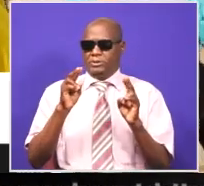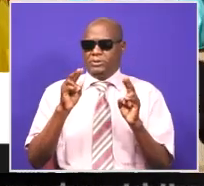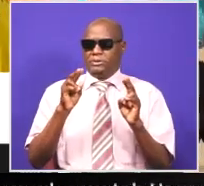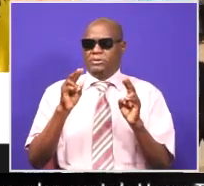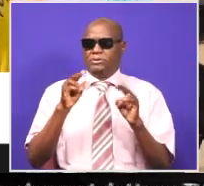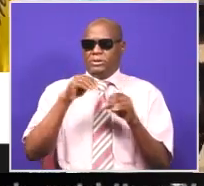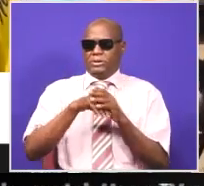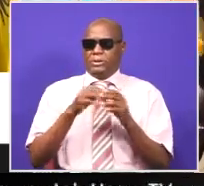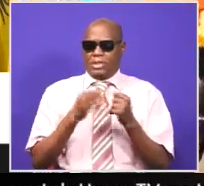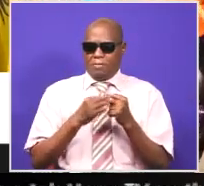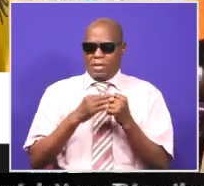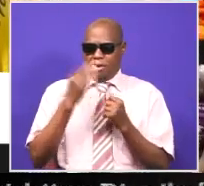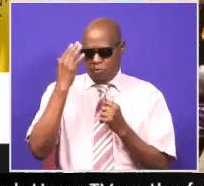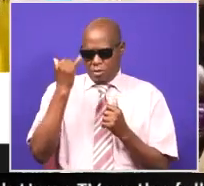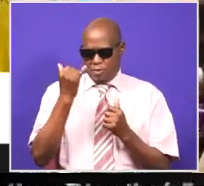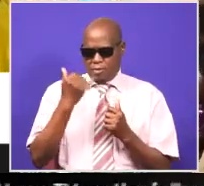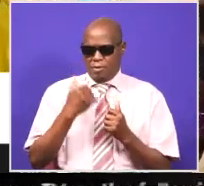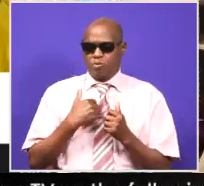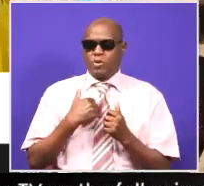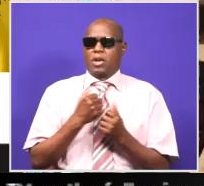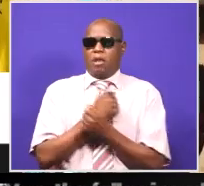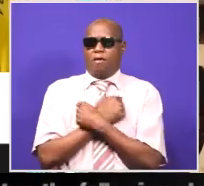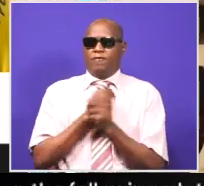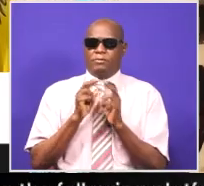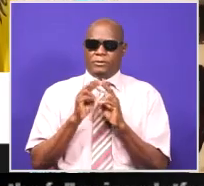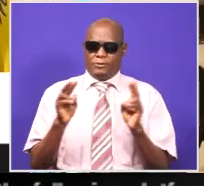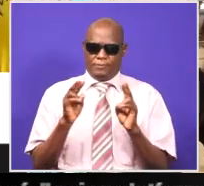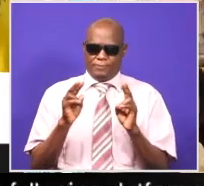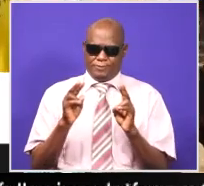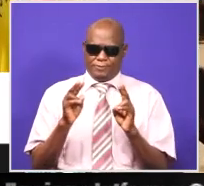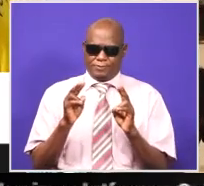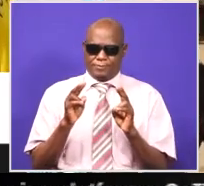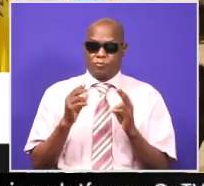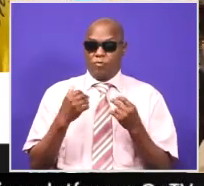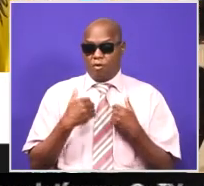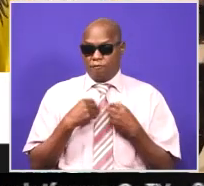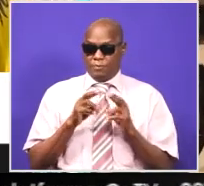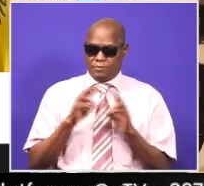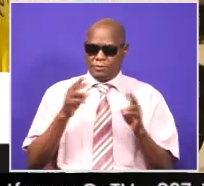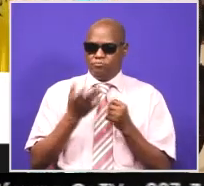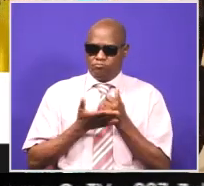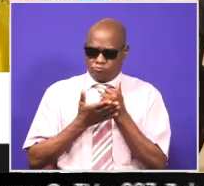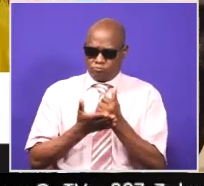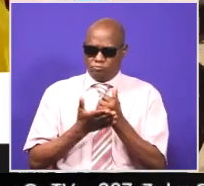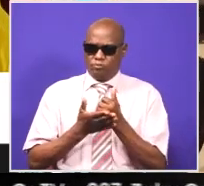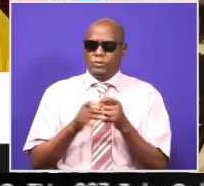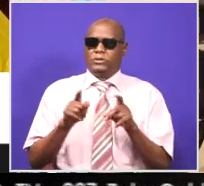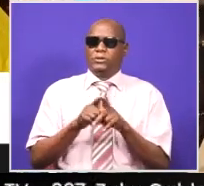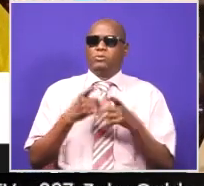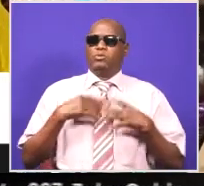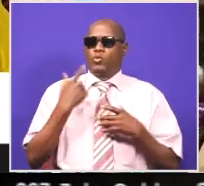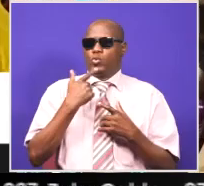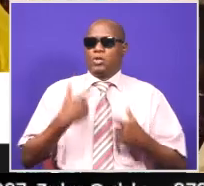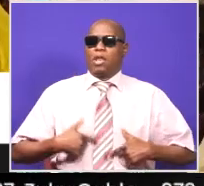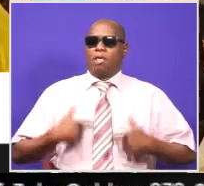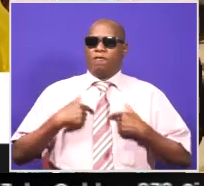Kibra, kwa sababu tunapenda mambo ya amani. Kukua na amani inaweza kusaidia kama wakaji wa Kibra,